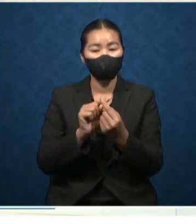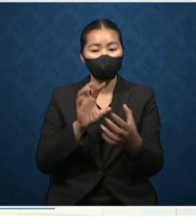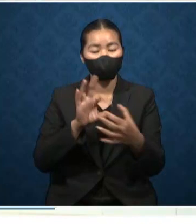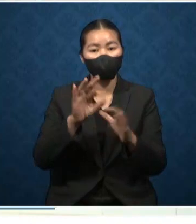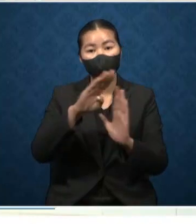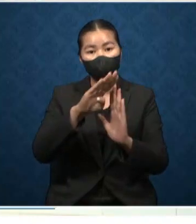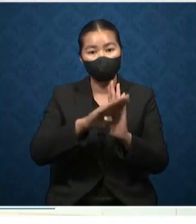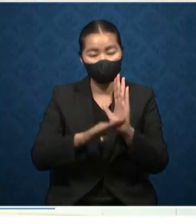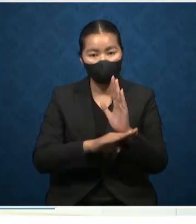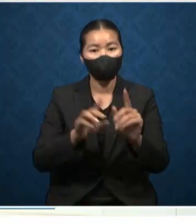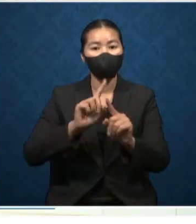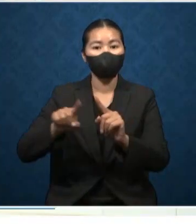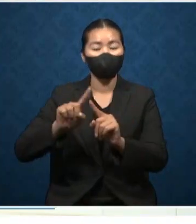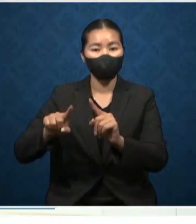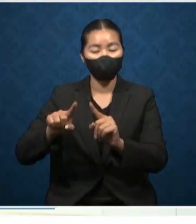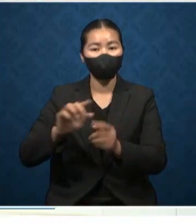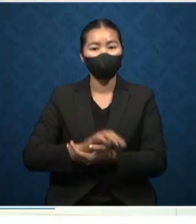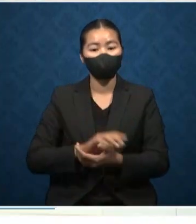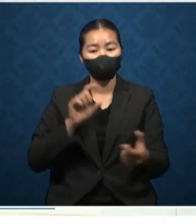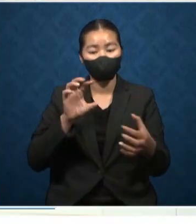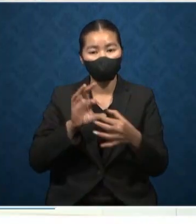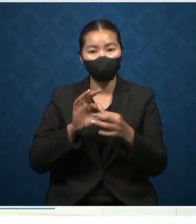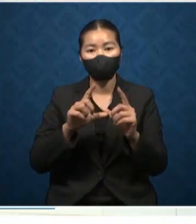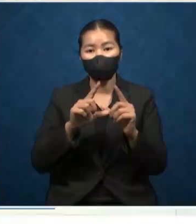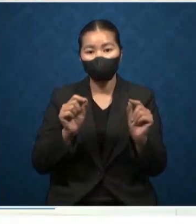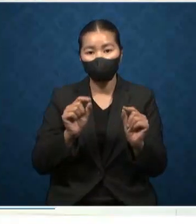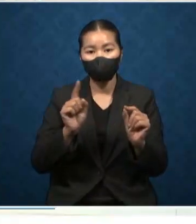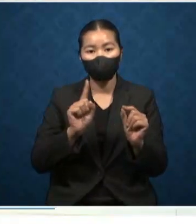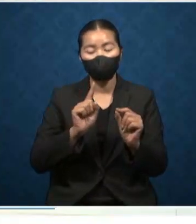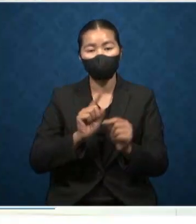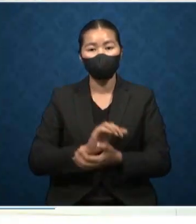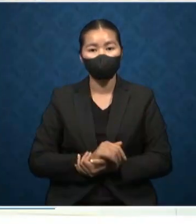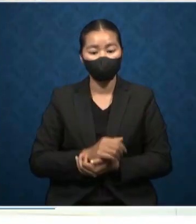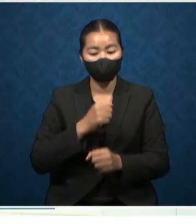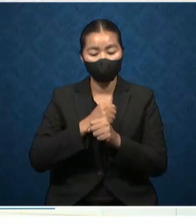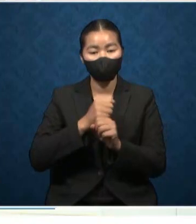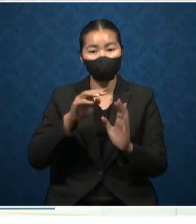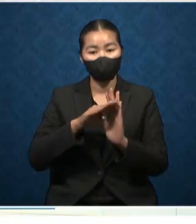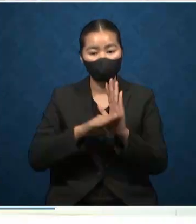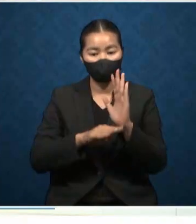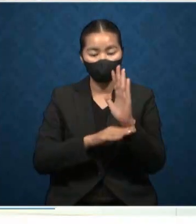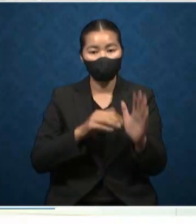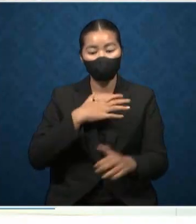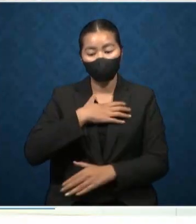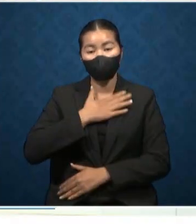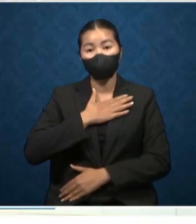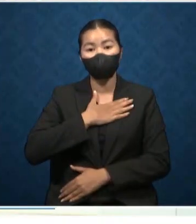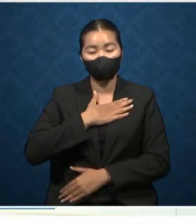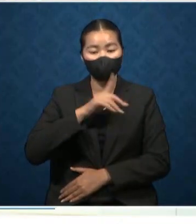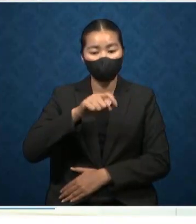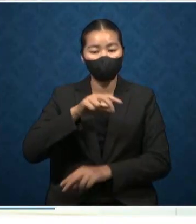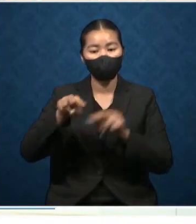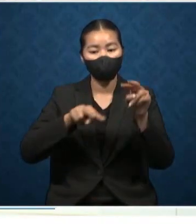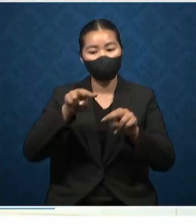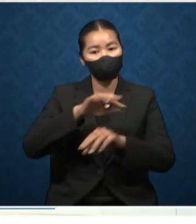isเกับเรื่องขออนุญาเรีนว่าการ เคิเลอบการของพยจตจะต้องตัสอบใทุกมิ